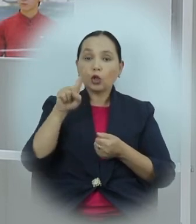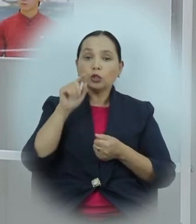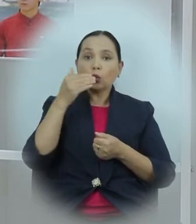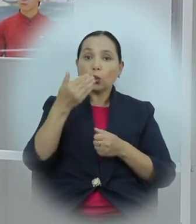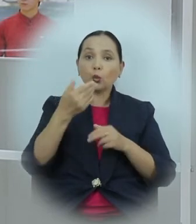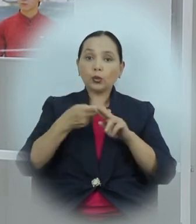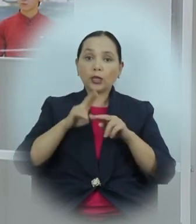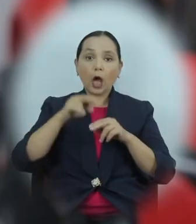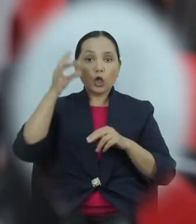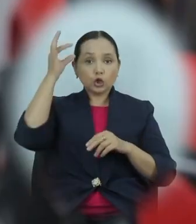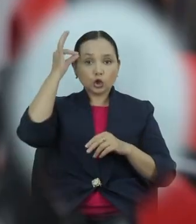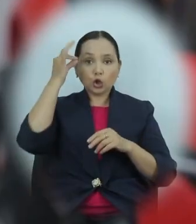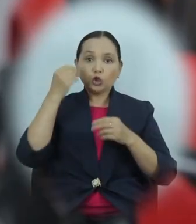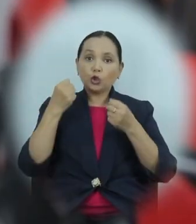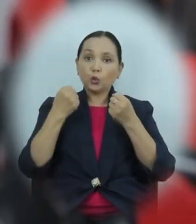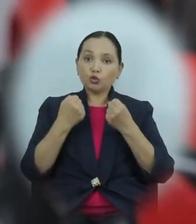sochni ushlash,